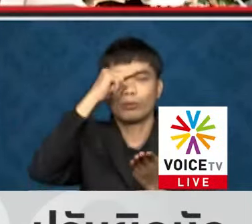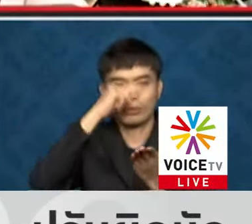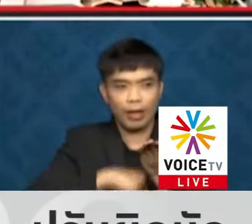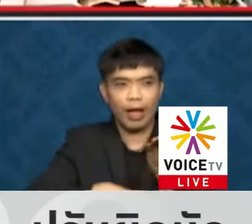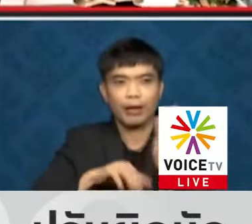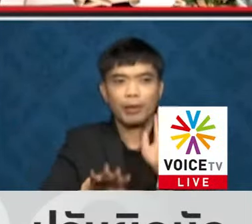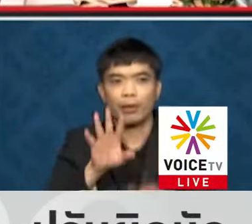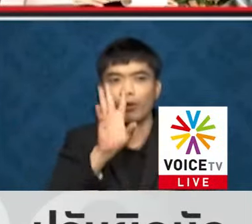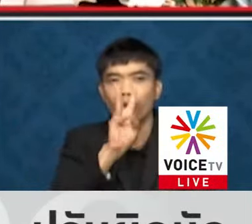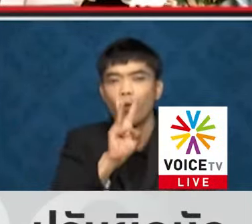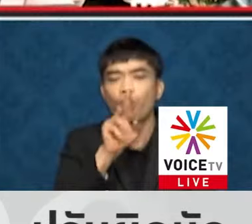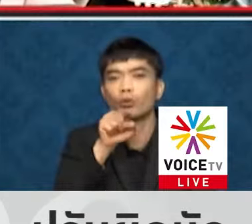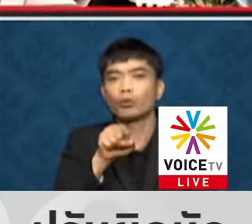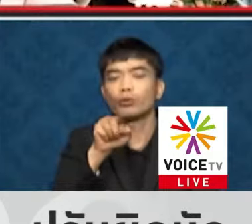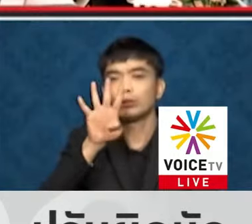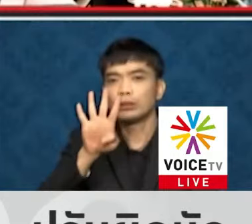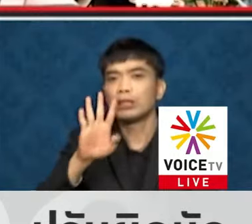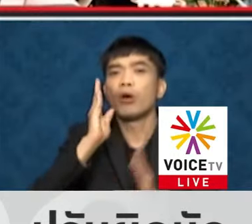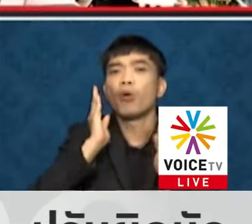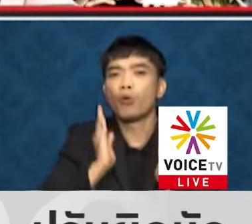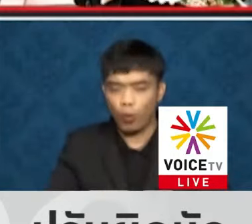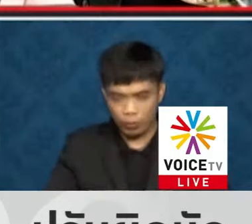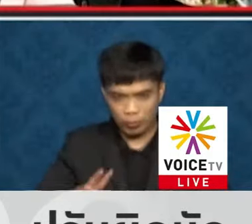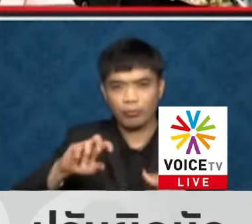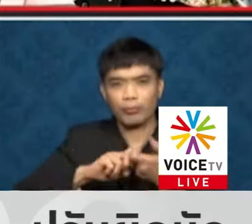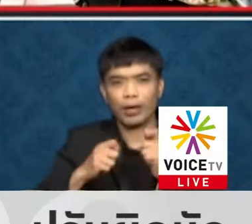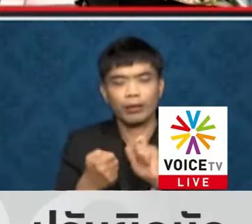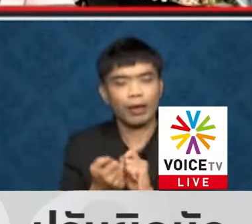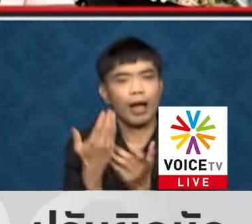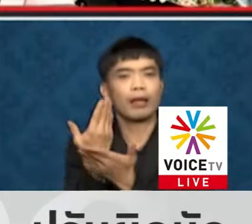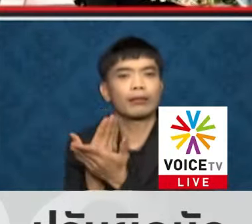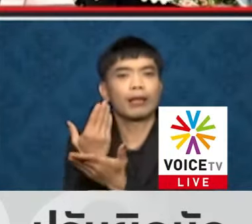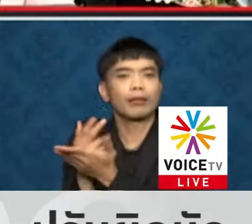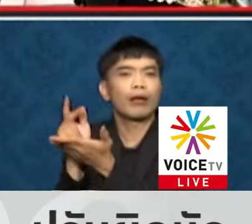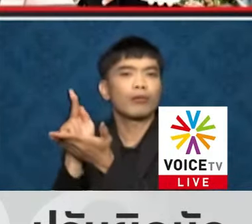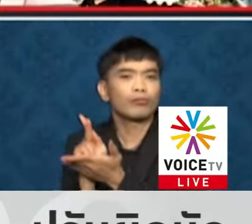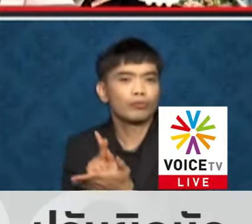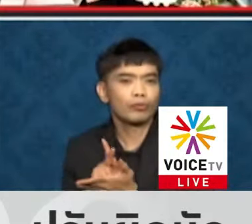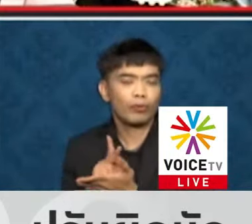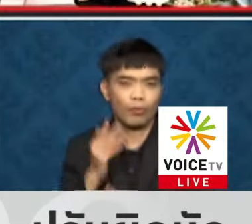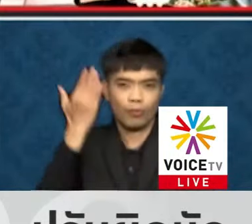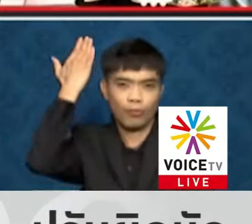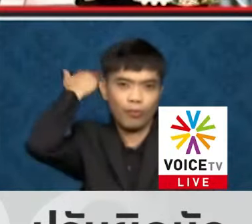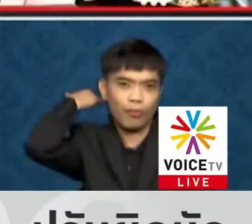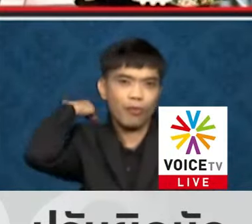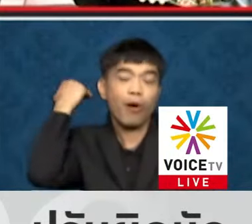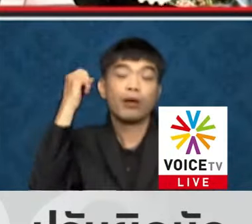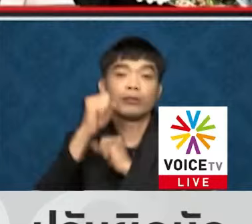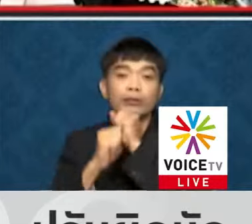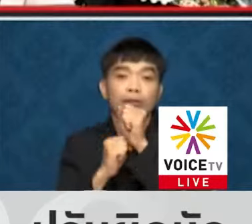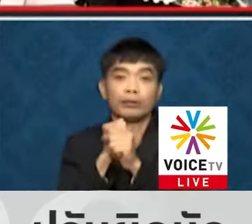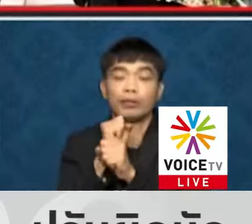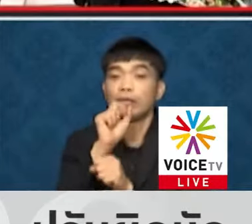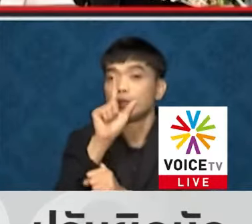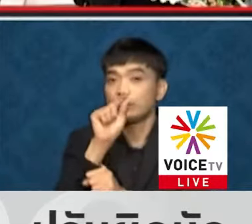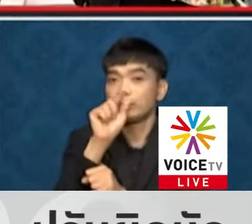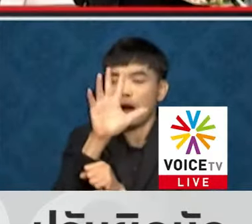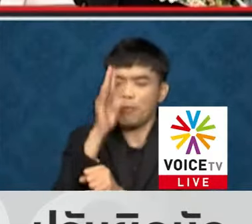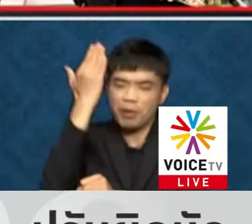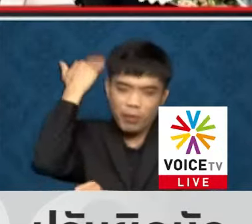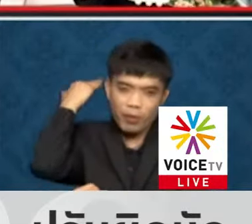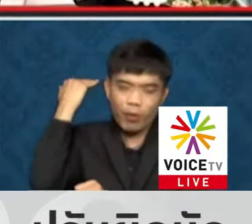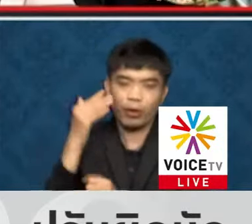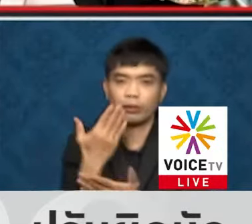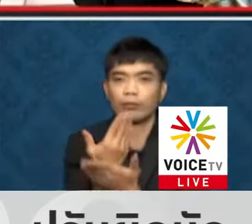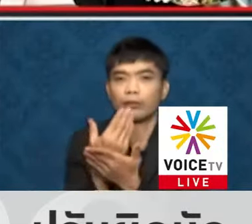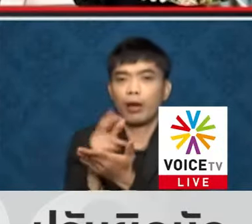ที่ประชาชนทั่วประเทศเผชิญโดยตรงและปัญหาเชิงโครงสร้างที่ต้องเร่งปฏิรูปสอดคล้องกับรัฐบาลโดยมีนายกโดยนายกมีคำสั่งแต่งตั้